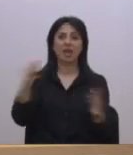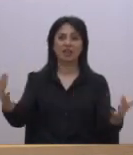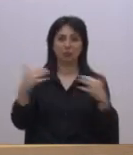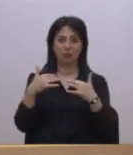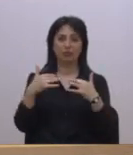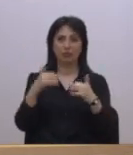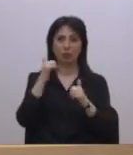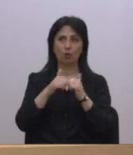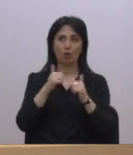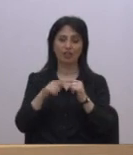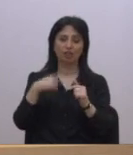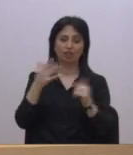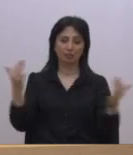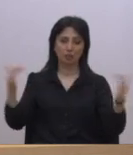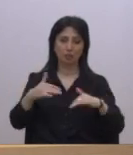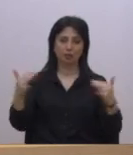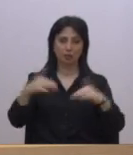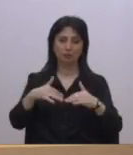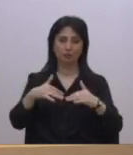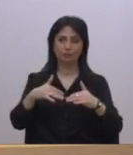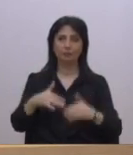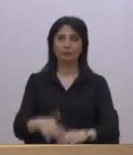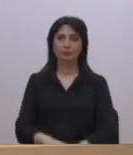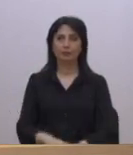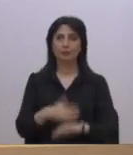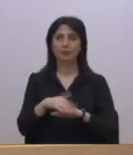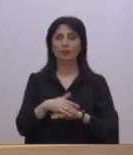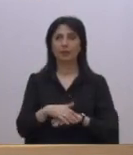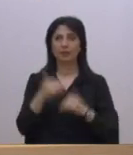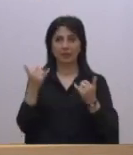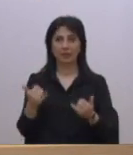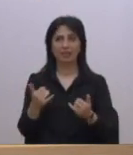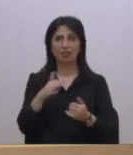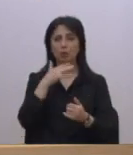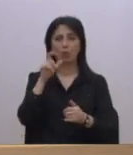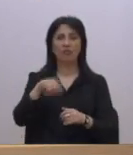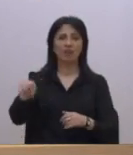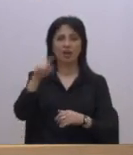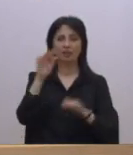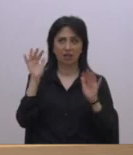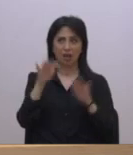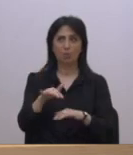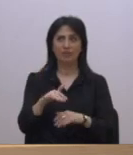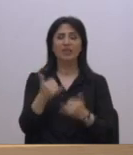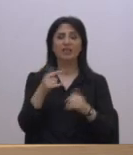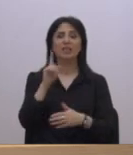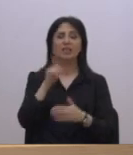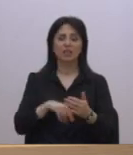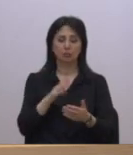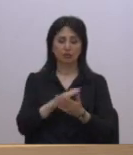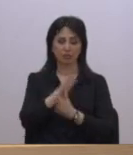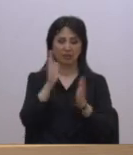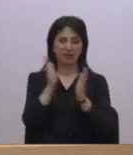ადამიანი ყოველ შემდგომ შეკრებაზე გამოდიოდა ქუჩაში. დღესაც უამრავი ხალხი გამოვა. დარწმუნებული ვარ,